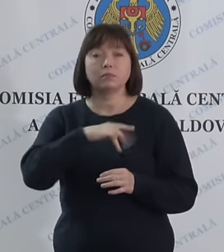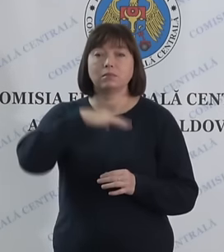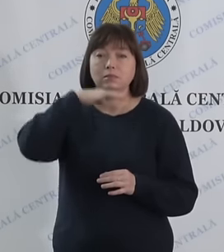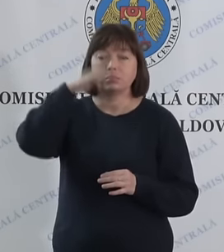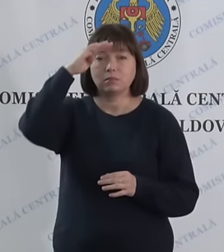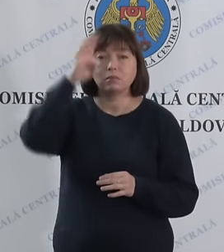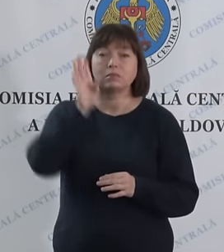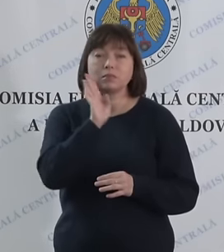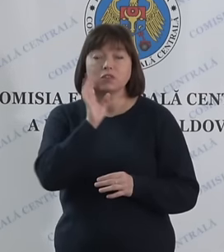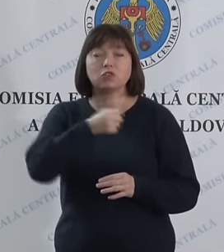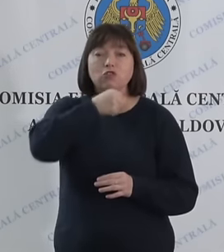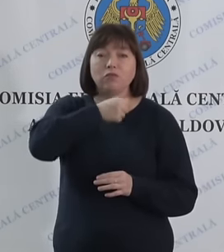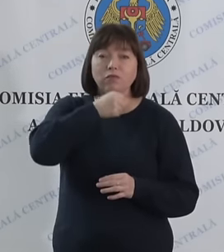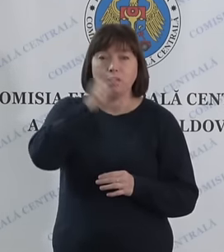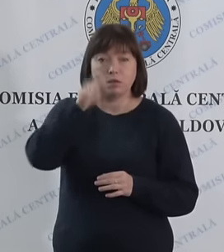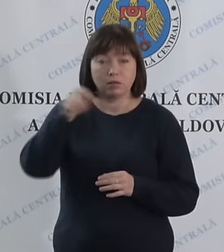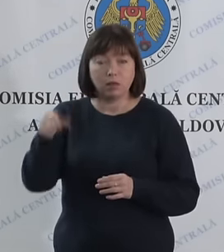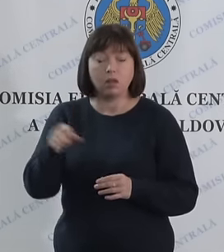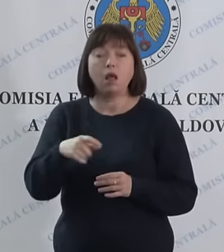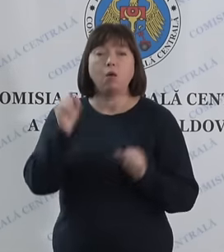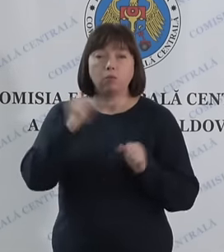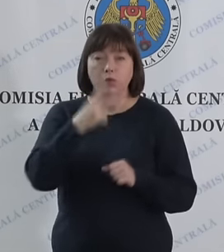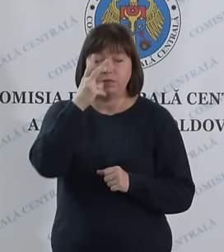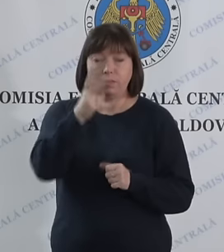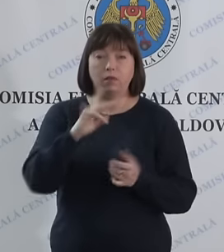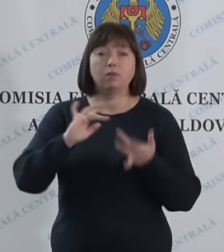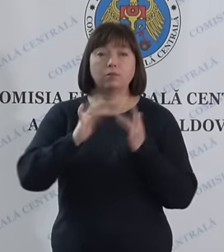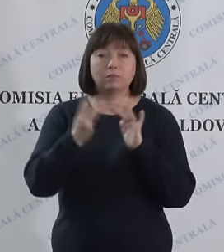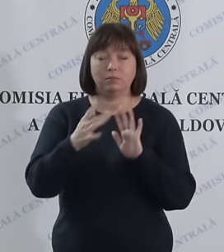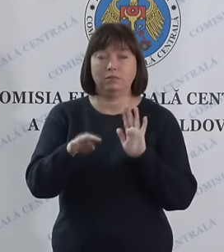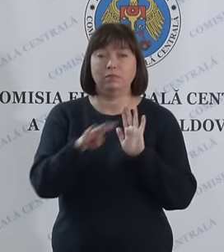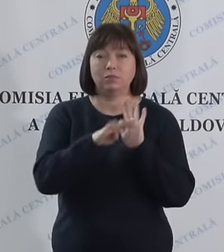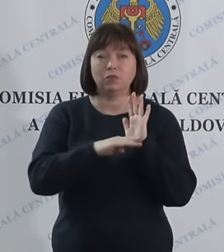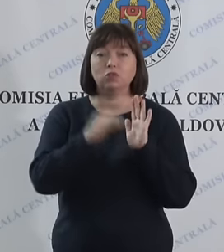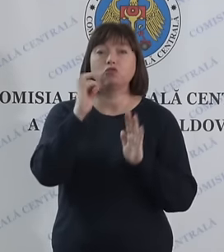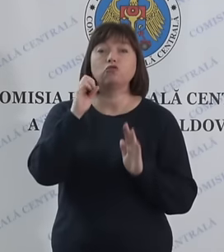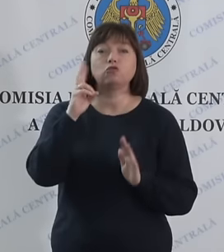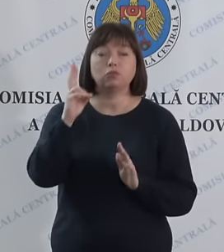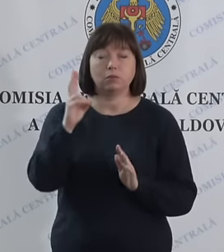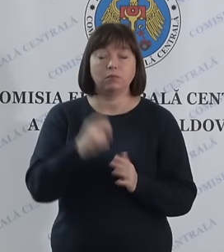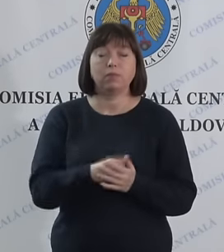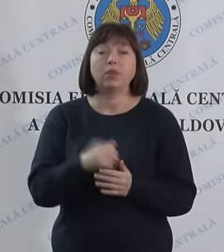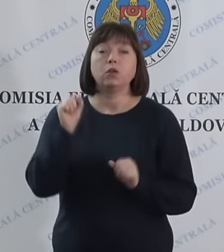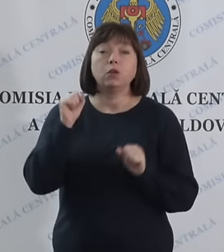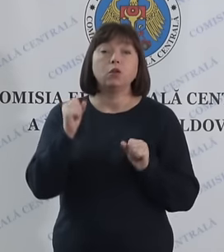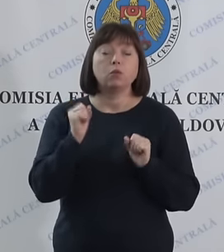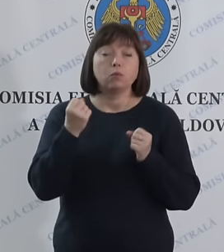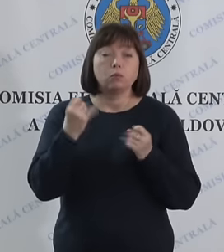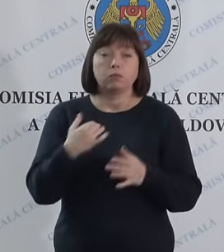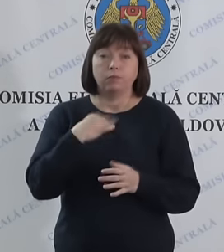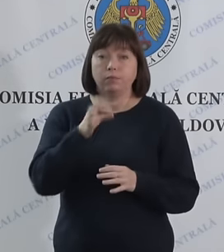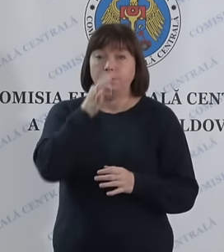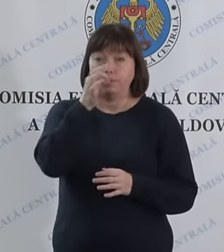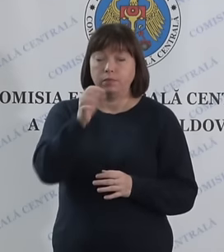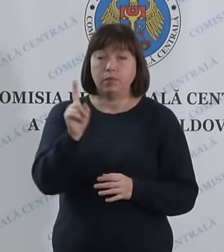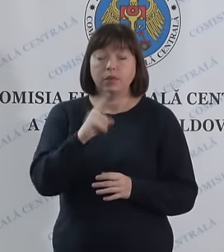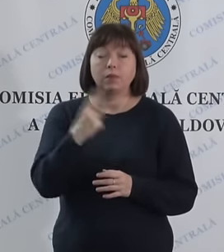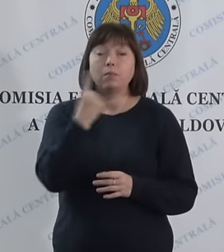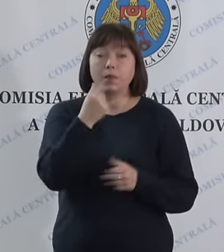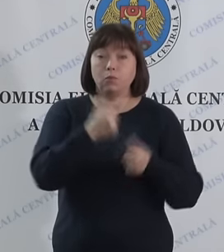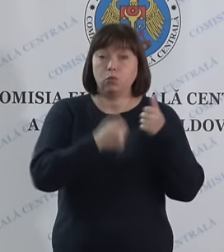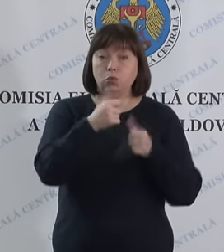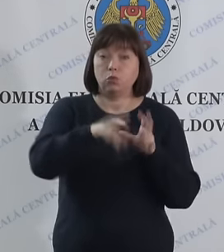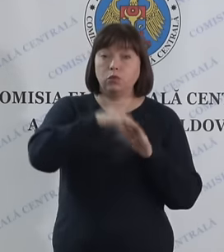vârstă al alegătorilor îl găsiți pe pagina CEC. Vreau doar să remarc faptul că, la fel ca în primul tur